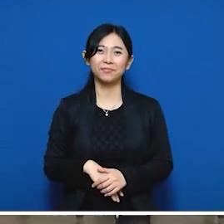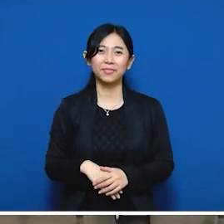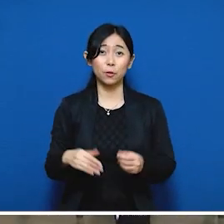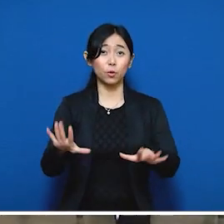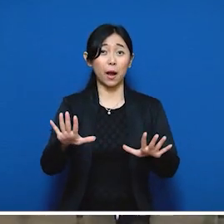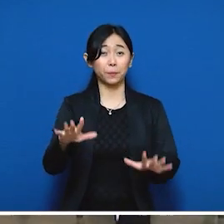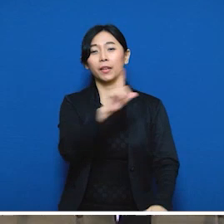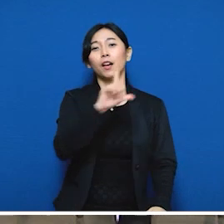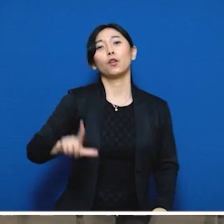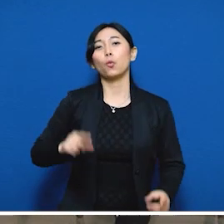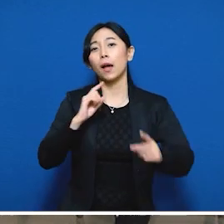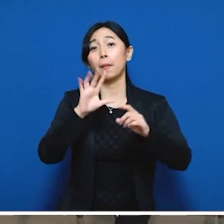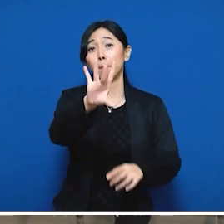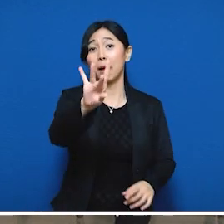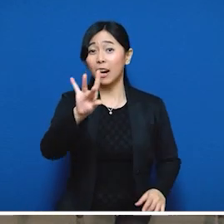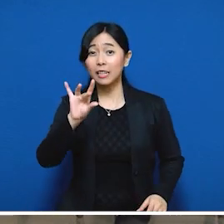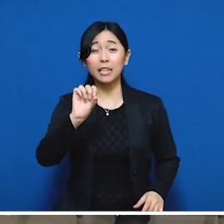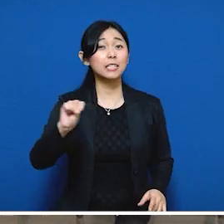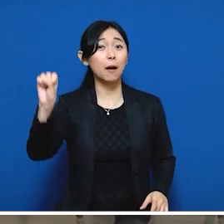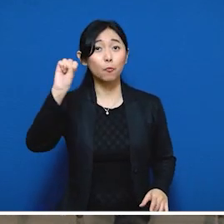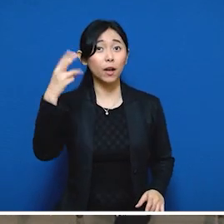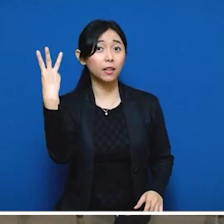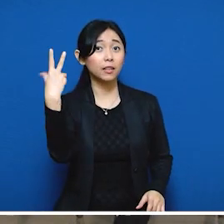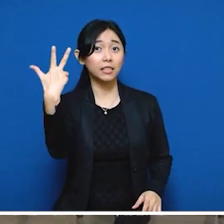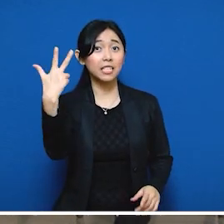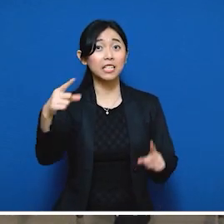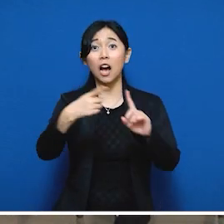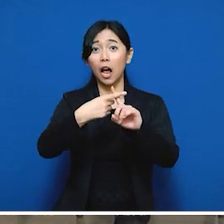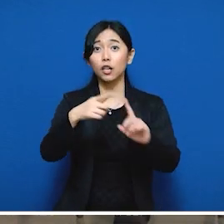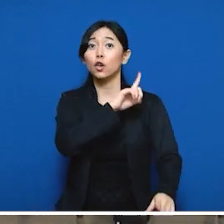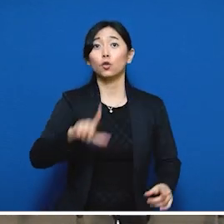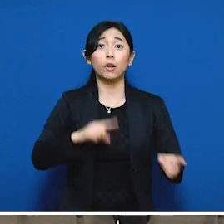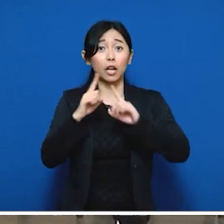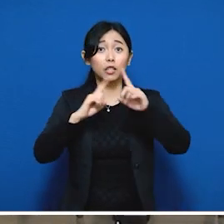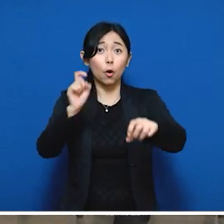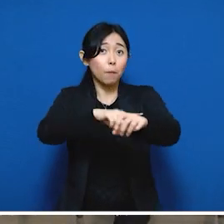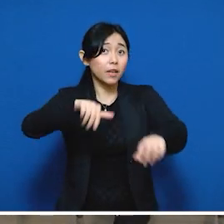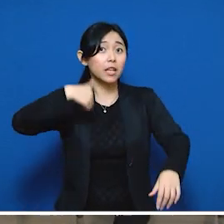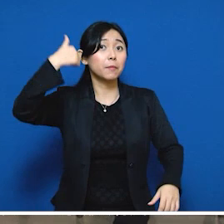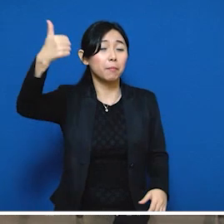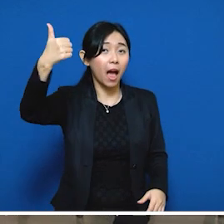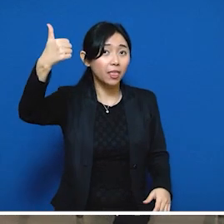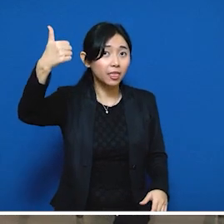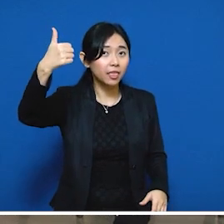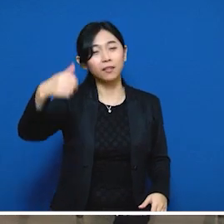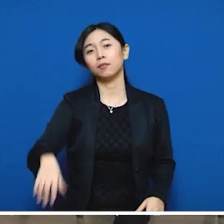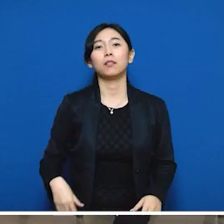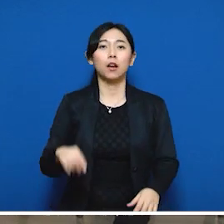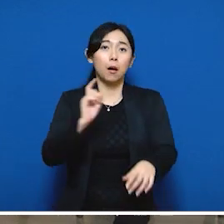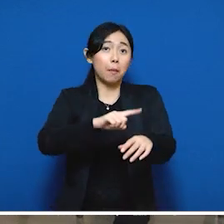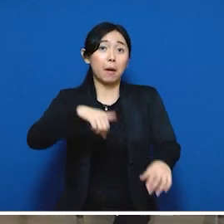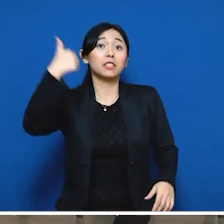Setelah Tuhan menyapanya 3 kali dan Tuhan memberitahukan segala sesuatu tentang masa depannya, tentang Imam Eli